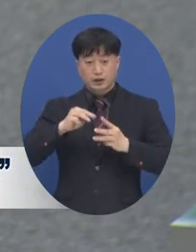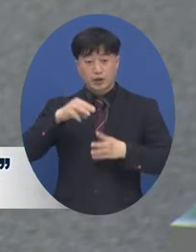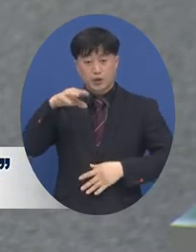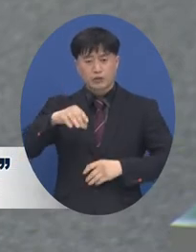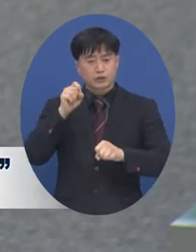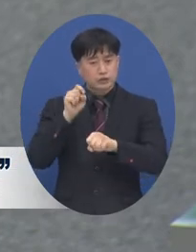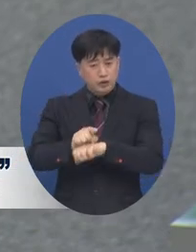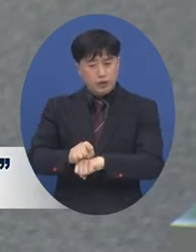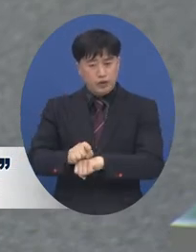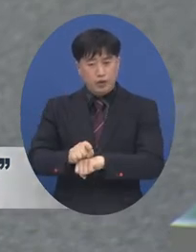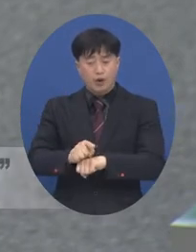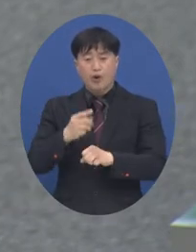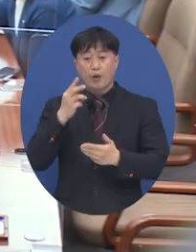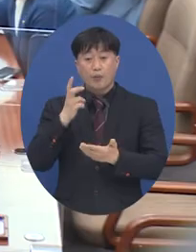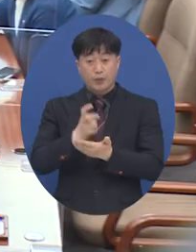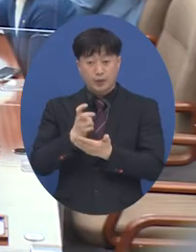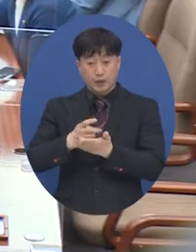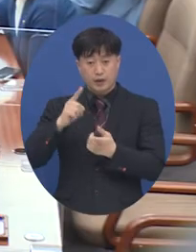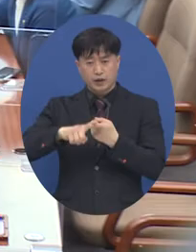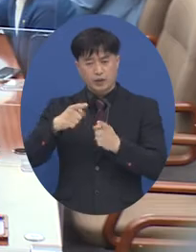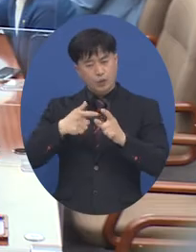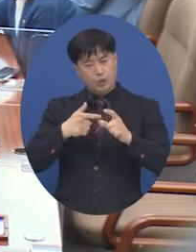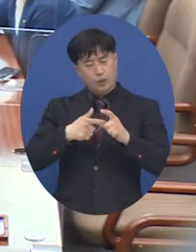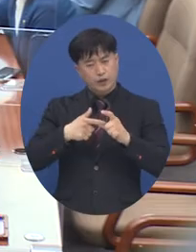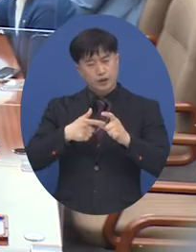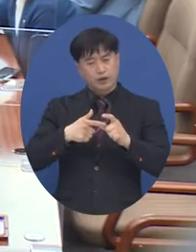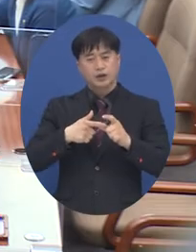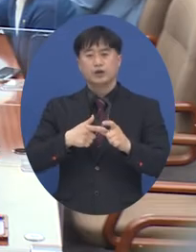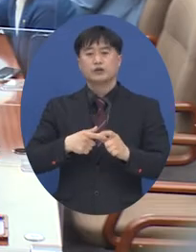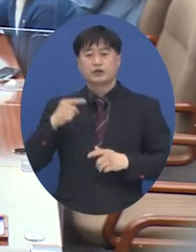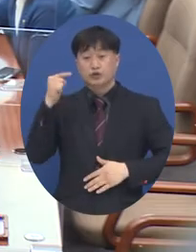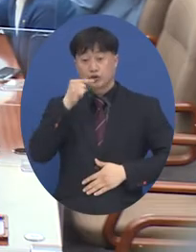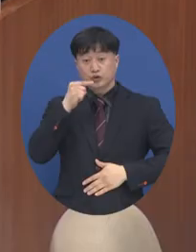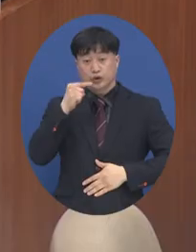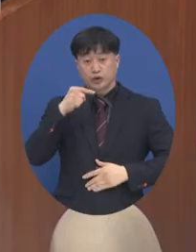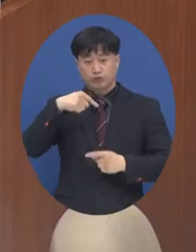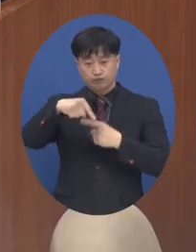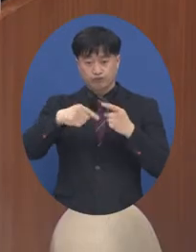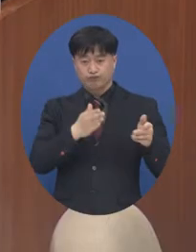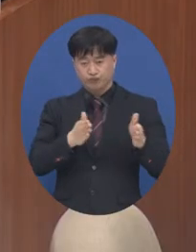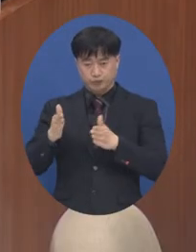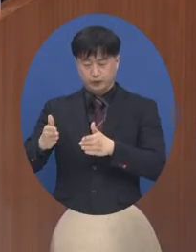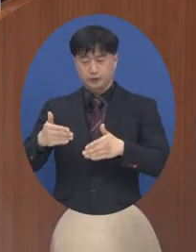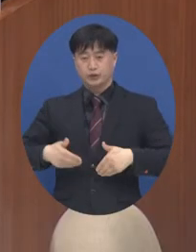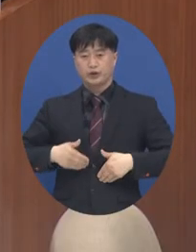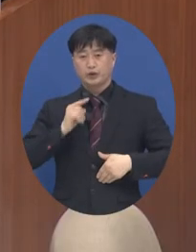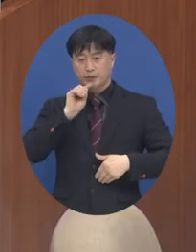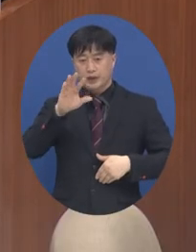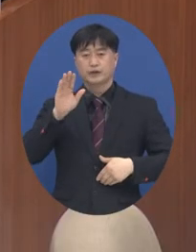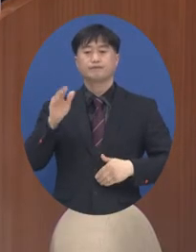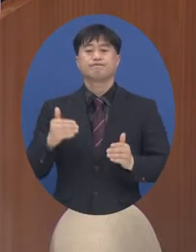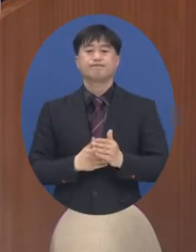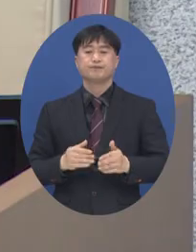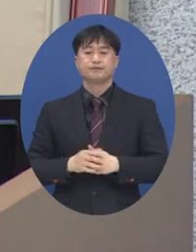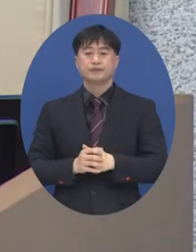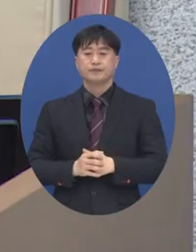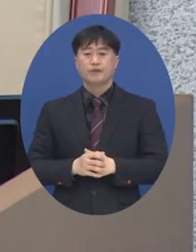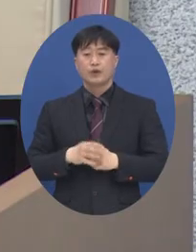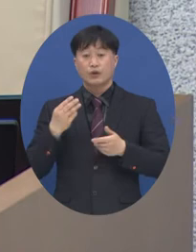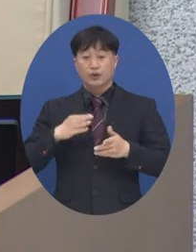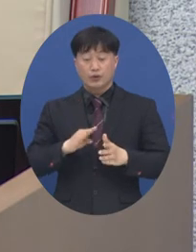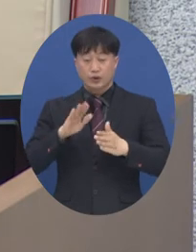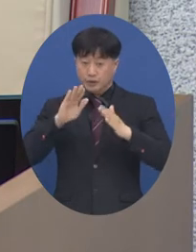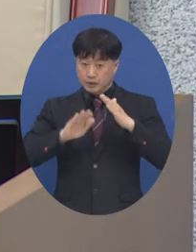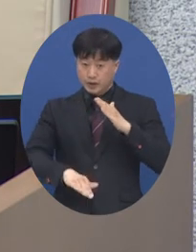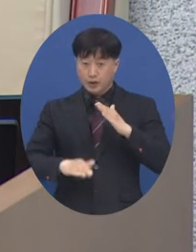센터의 성격이라든지 법적 근거 등에 대해 고민을 해나가면서 철저하게 운영 준비를 하겠다고 답했습니다.